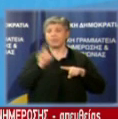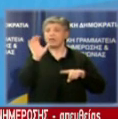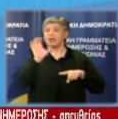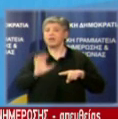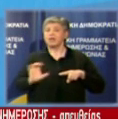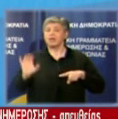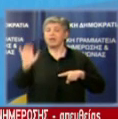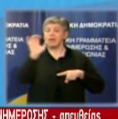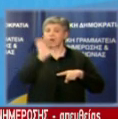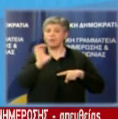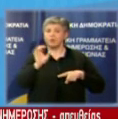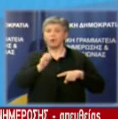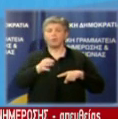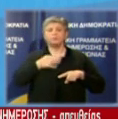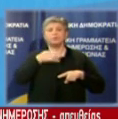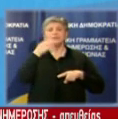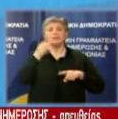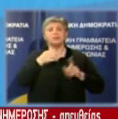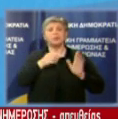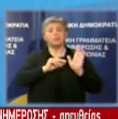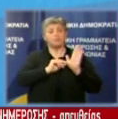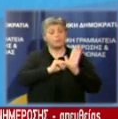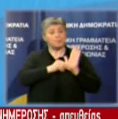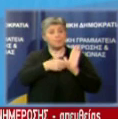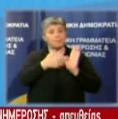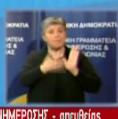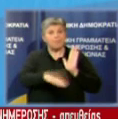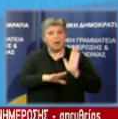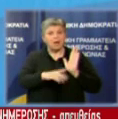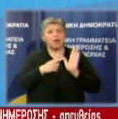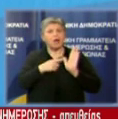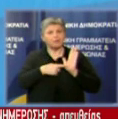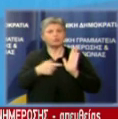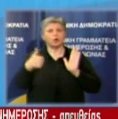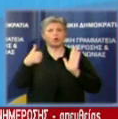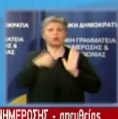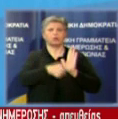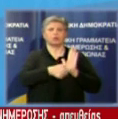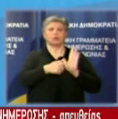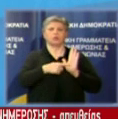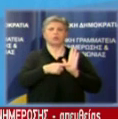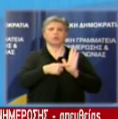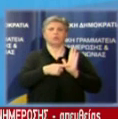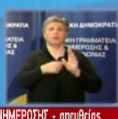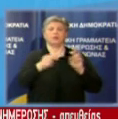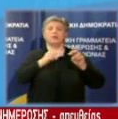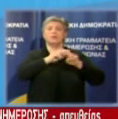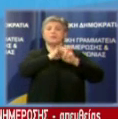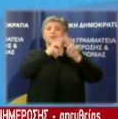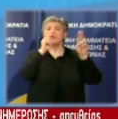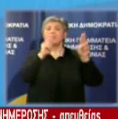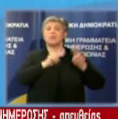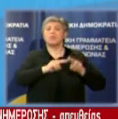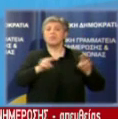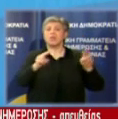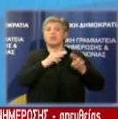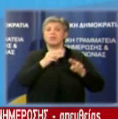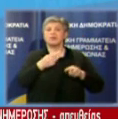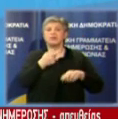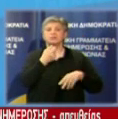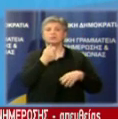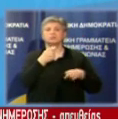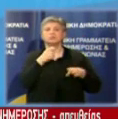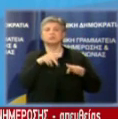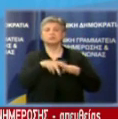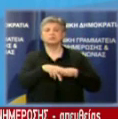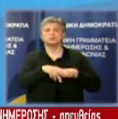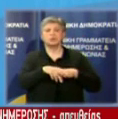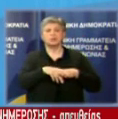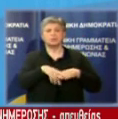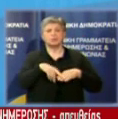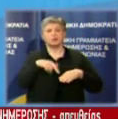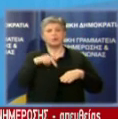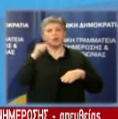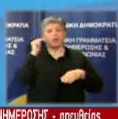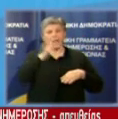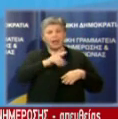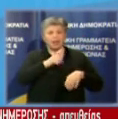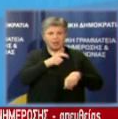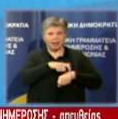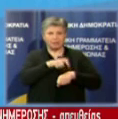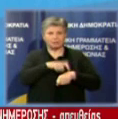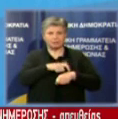στα πλαίσια αυτής της συμφωνίας. Και το Διεθνές Νομισματικό Ταμείο μέσα από αυτό